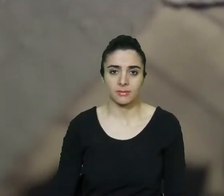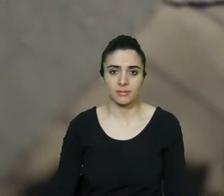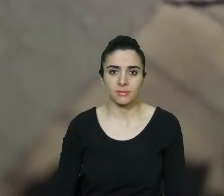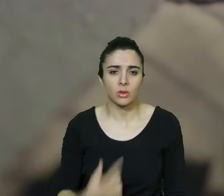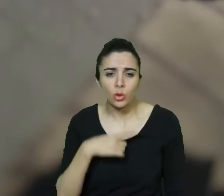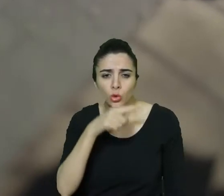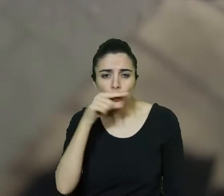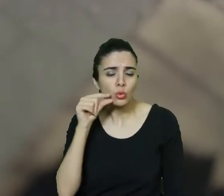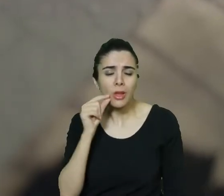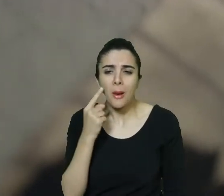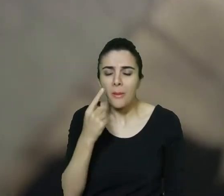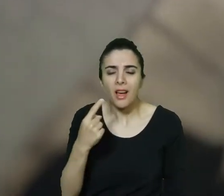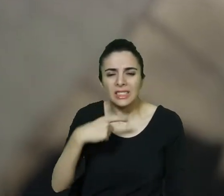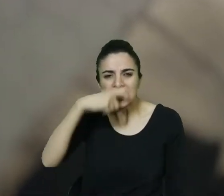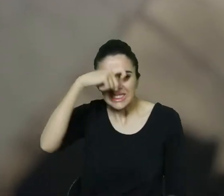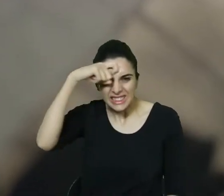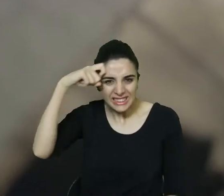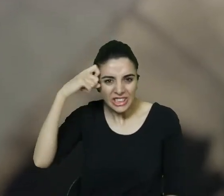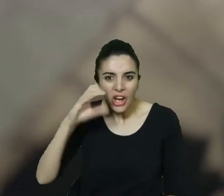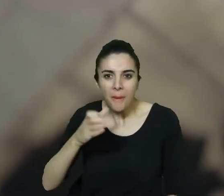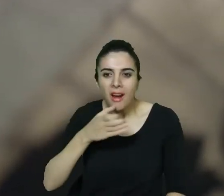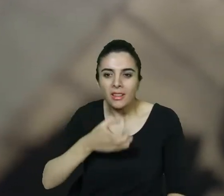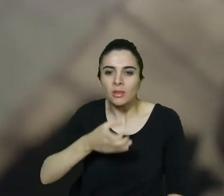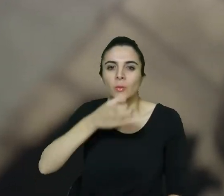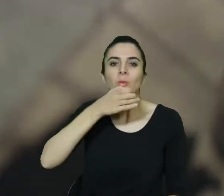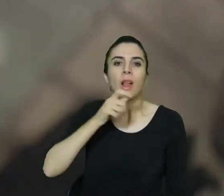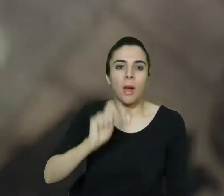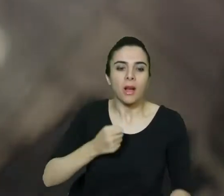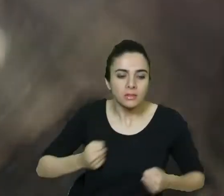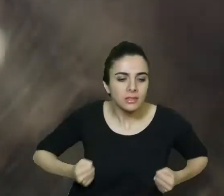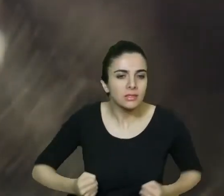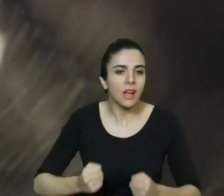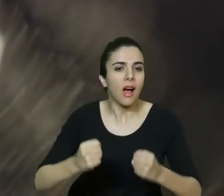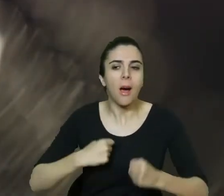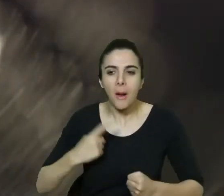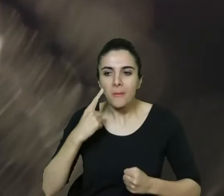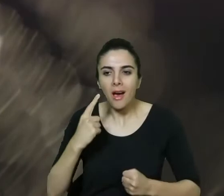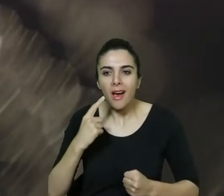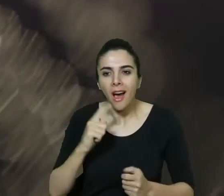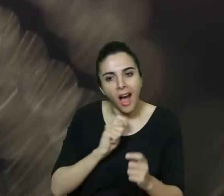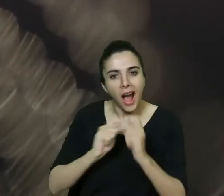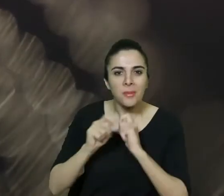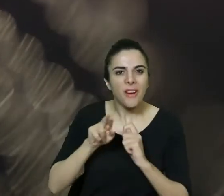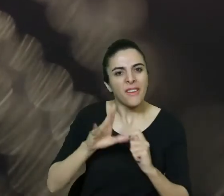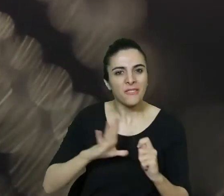Dudak sıcak çay bardağını kapanırken, salıncak onunla içten içe anlaşma.